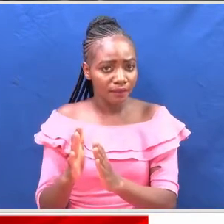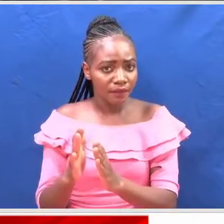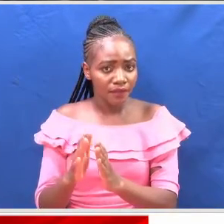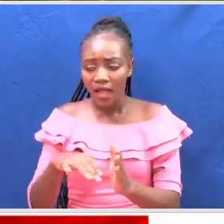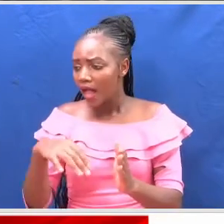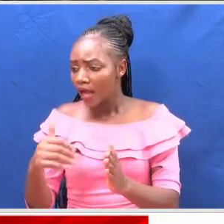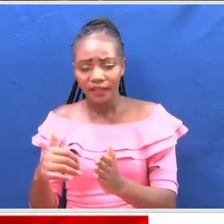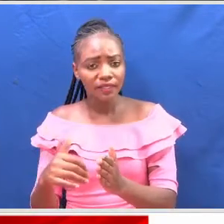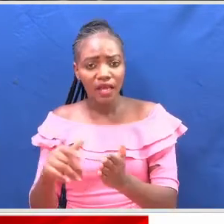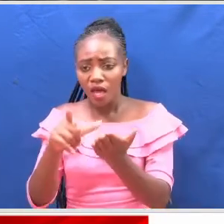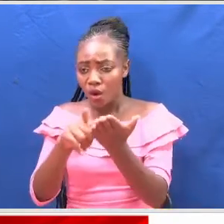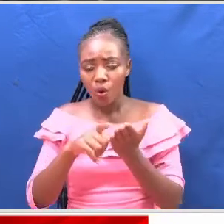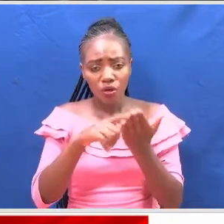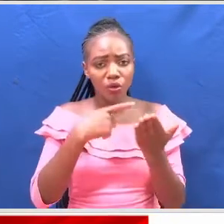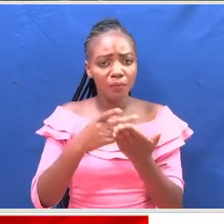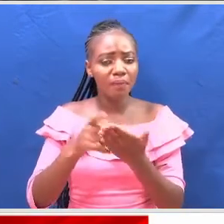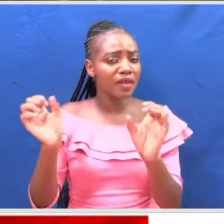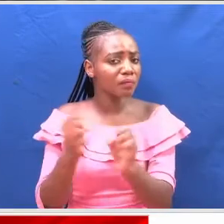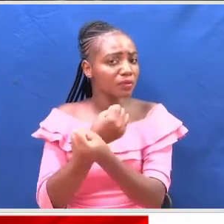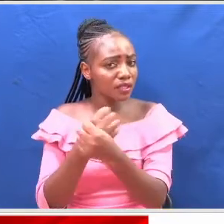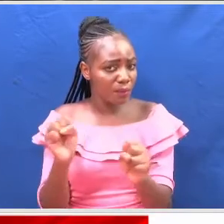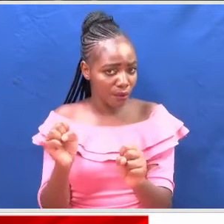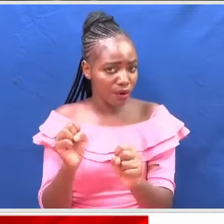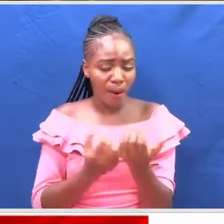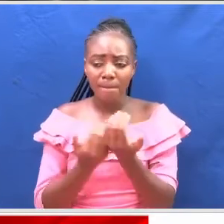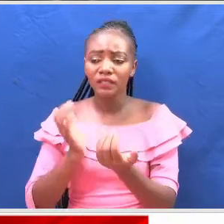tumechoto mabiashara. Wengine wetu